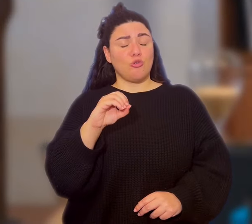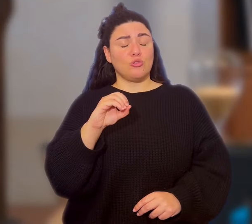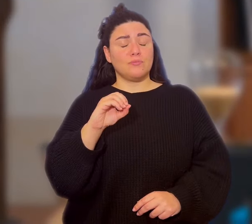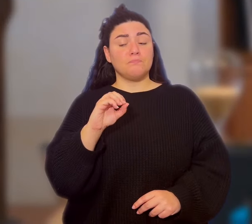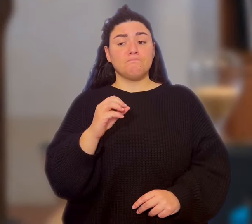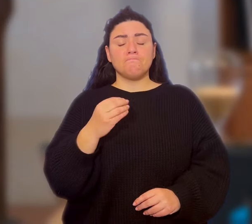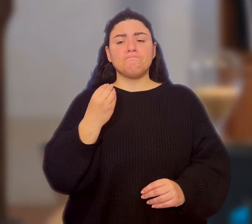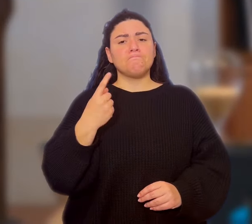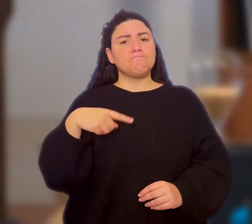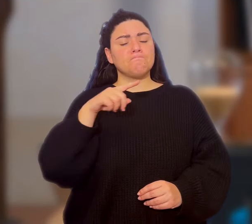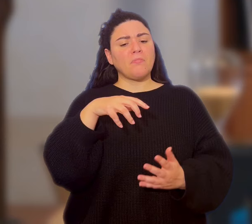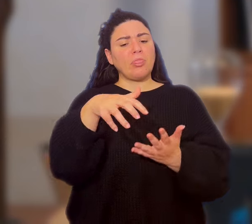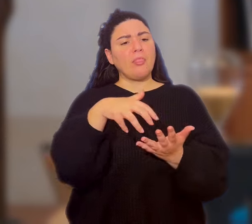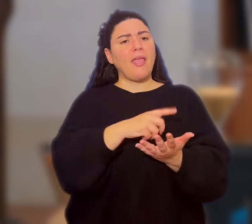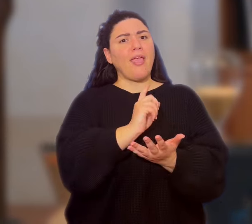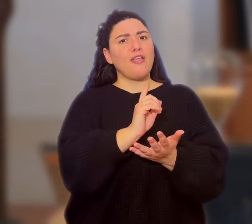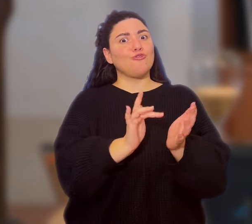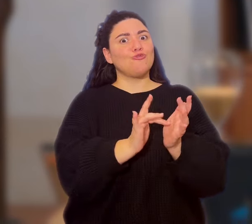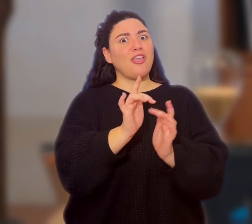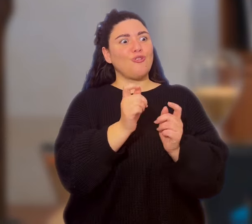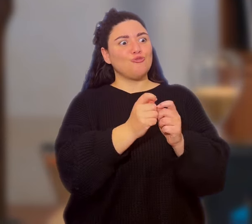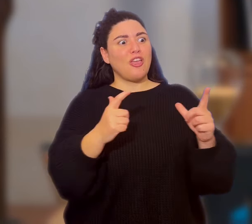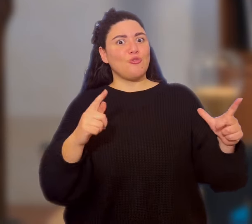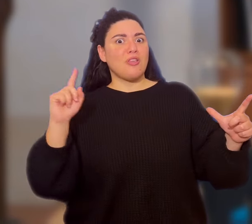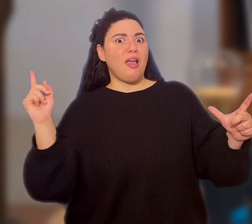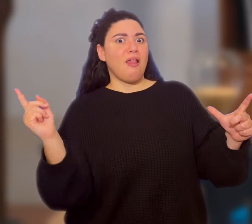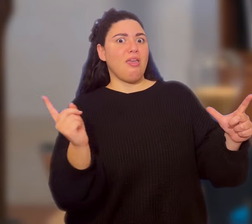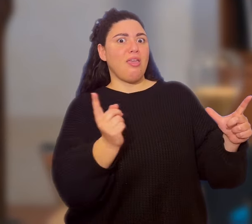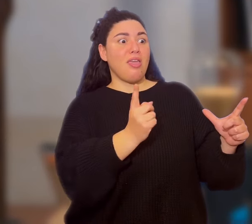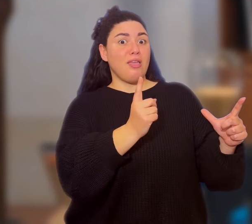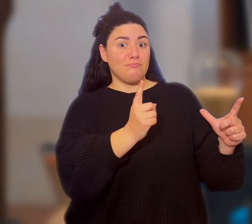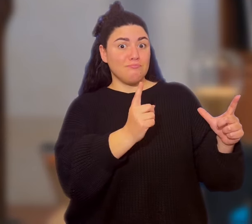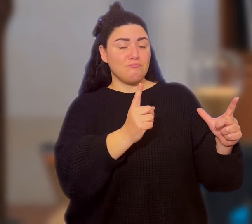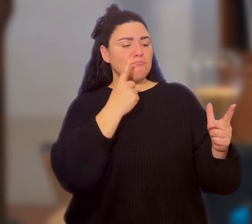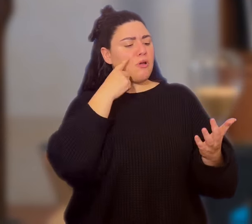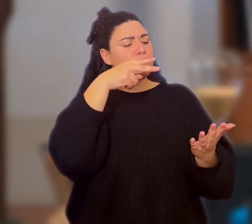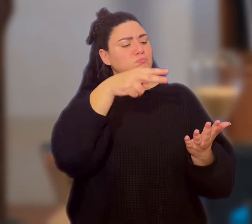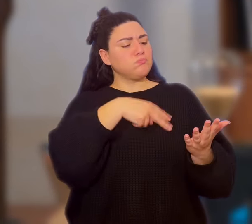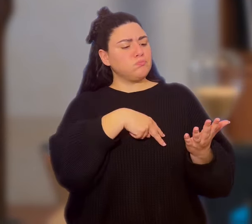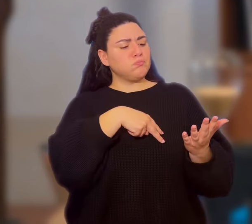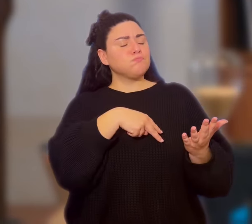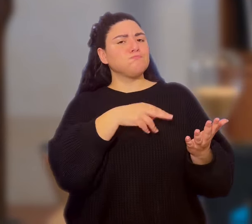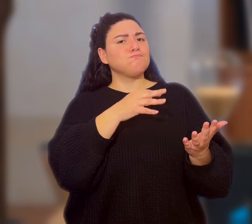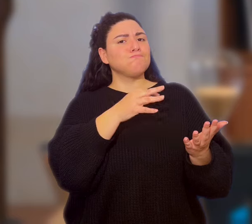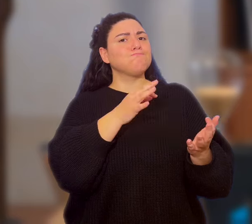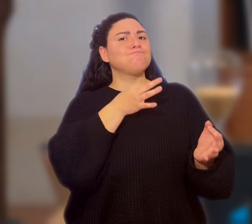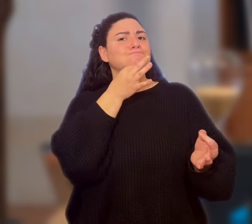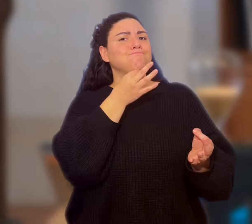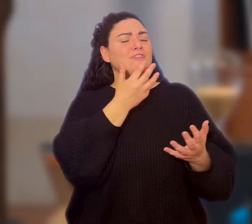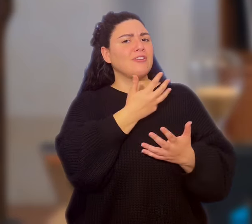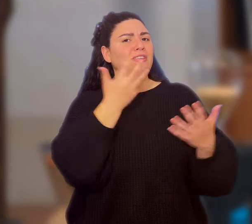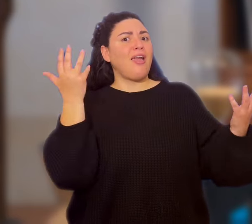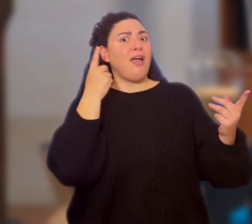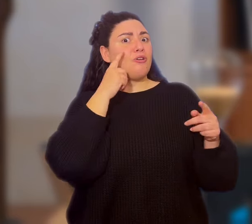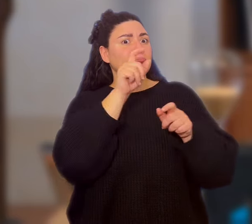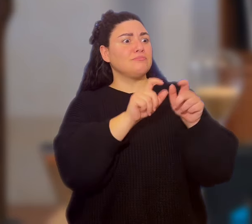leggiamo il testo dell'ingresso solenne di Gesù a Gerusalemme sembra che le folle abbiano finalmente